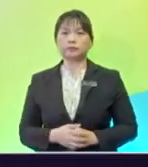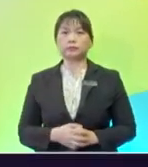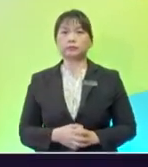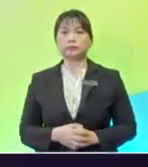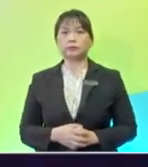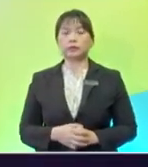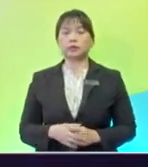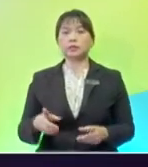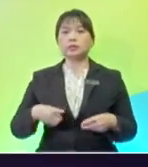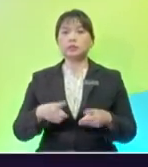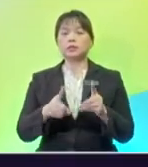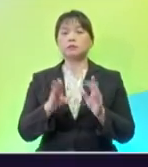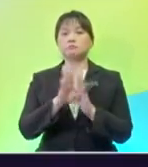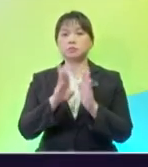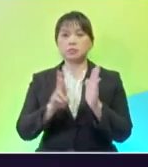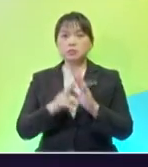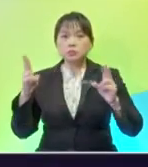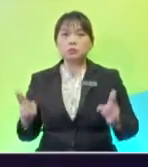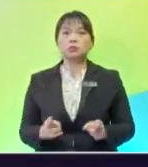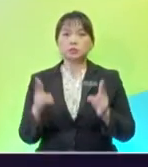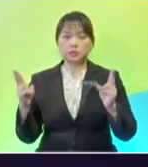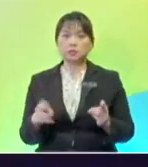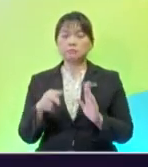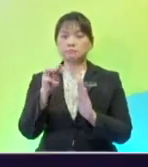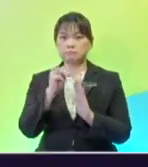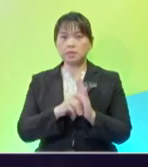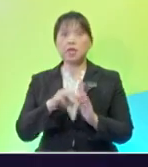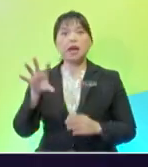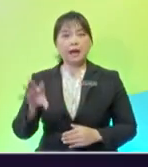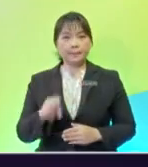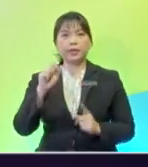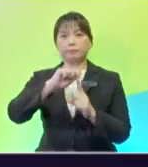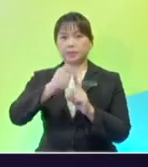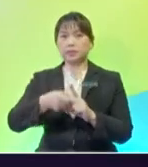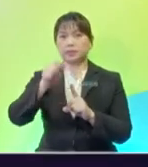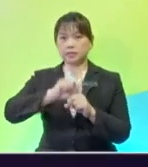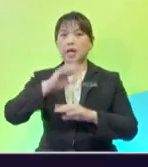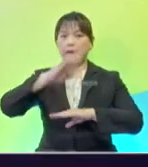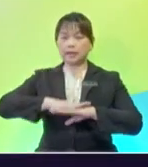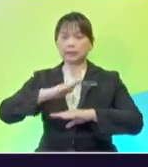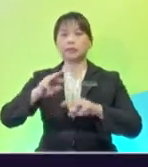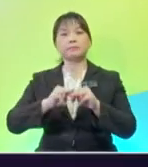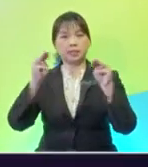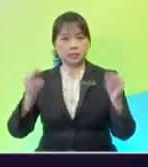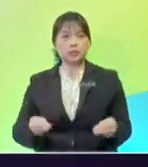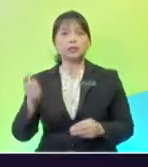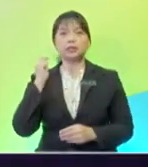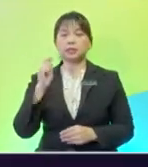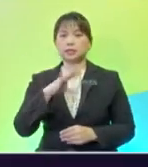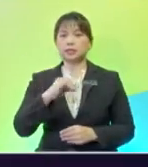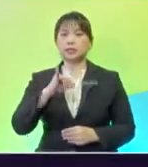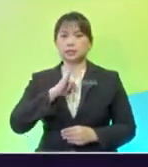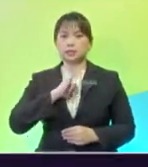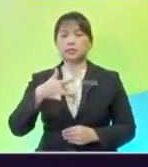sedang berusaha untuk mengambil pisang yang berada di atas meja tadi jadi saya pun